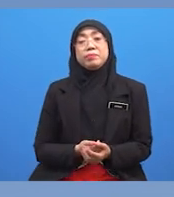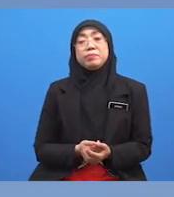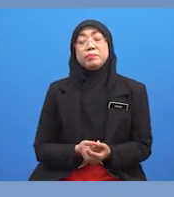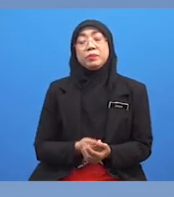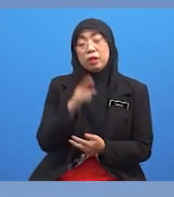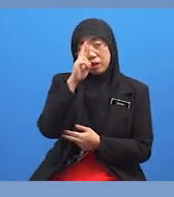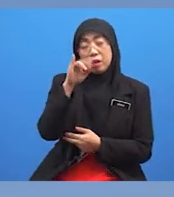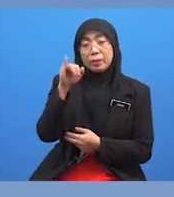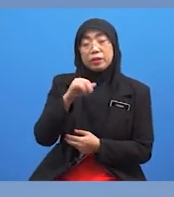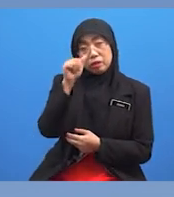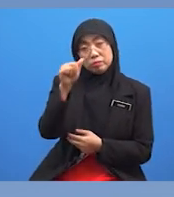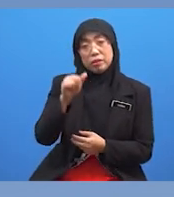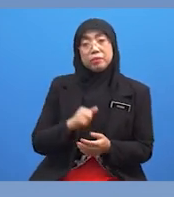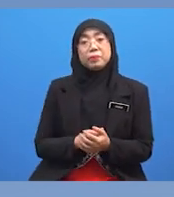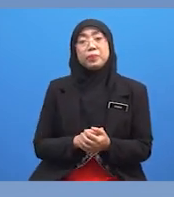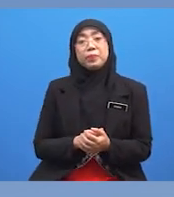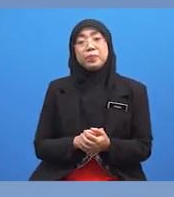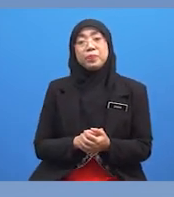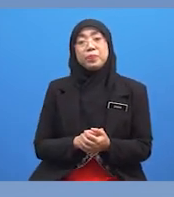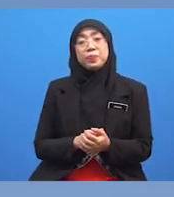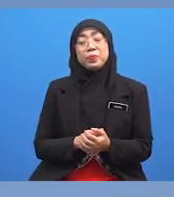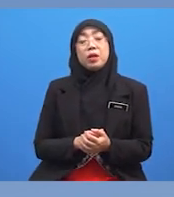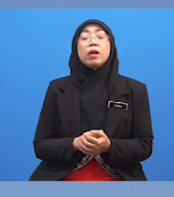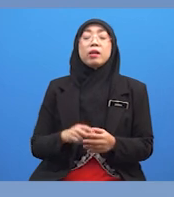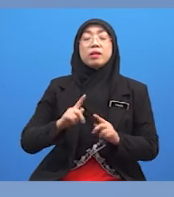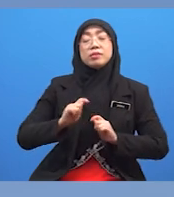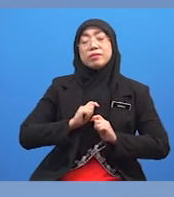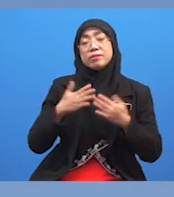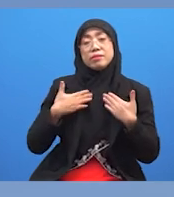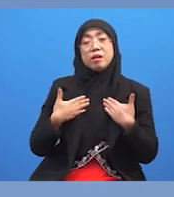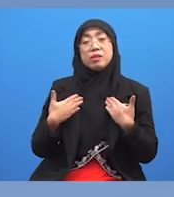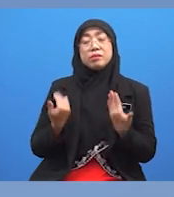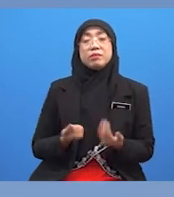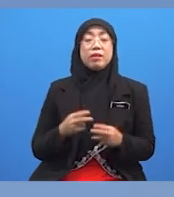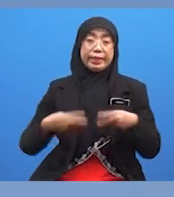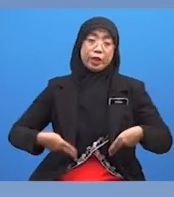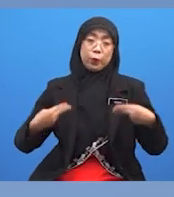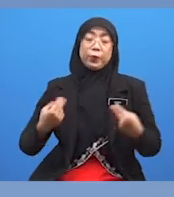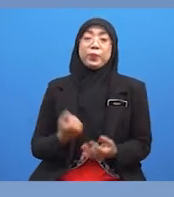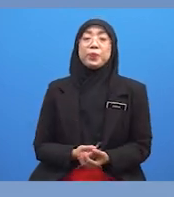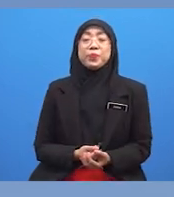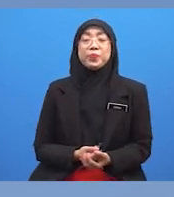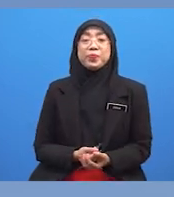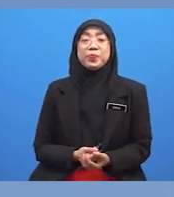dirahmati oleh Allah dan melahirkan ketenangan dalam hidup.